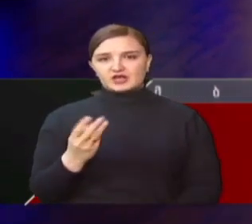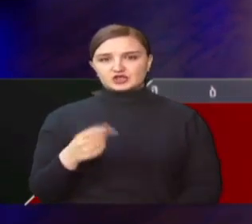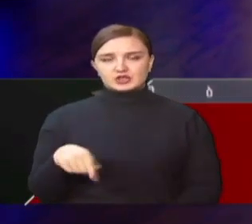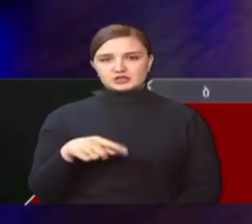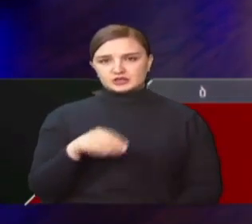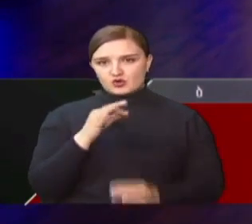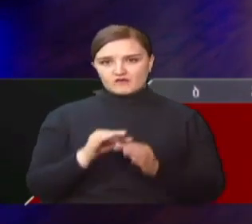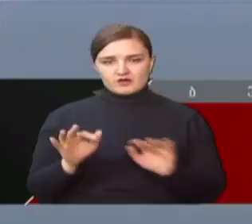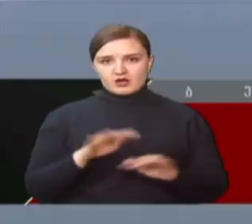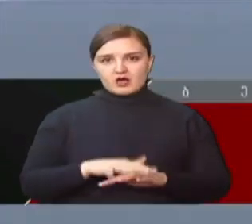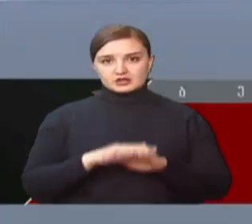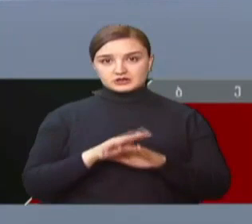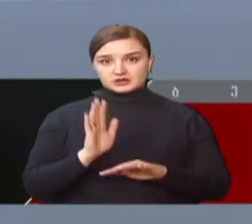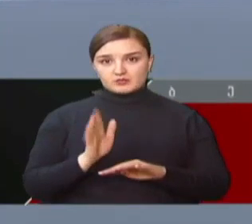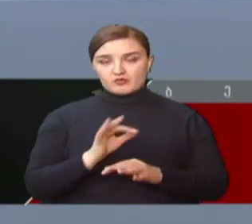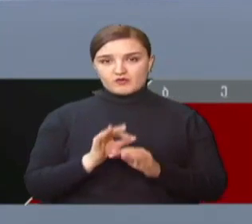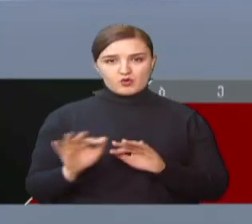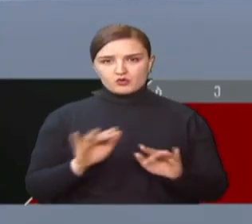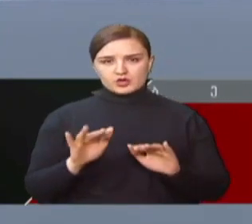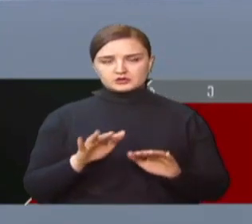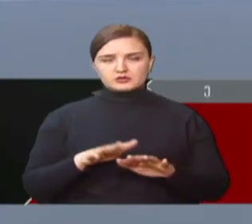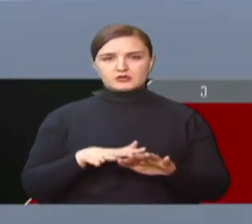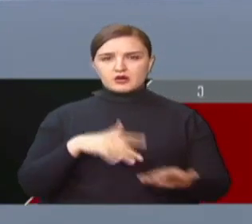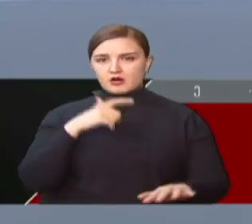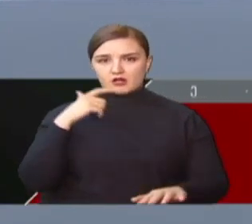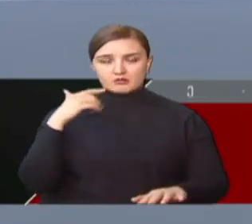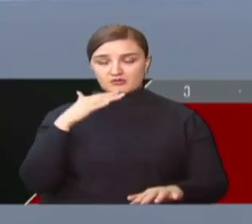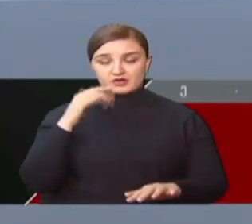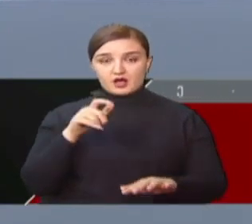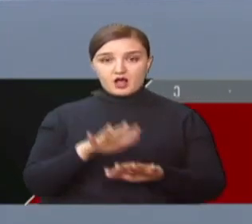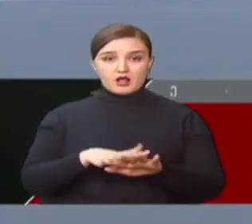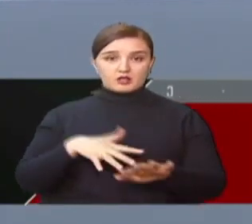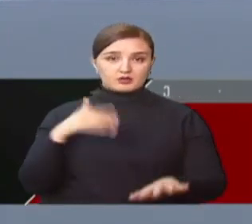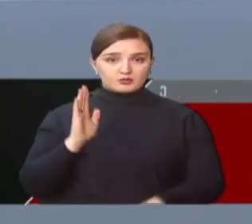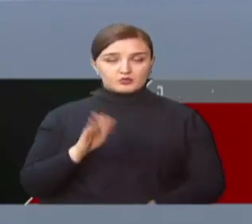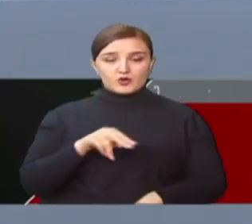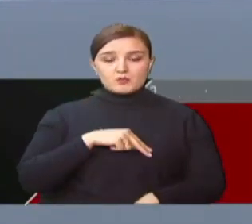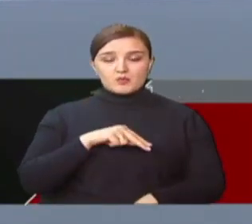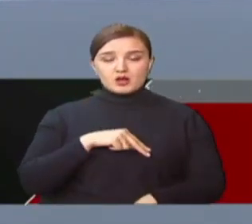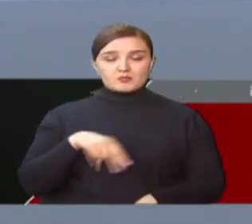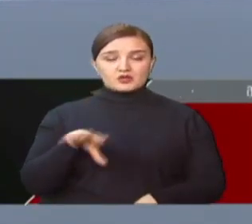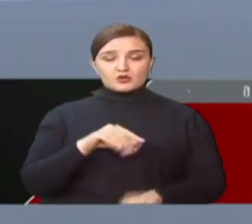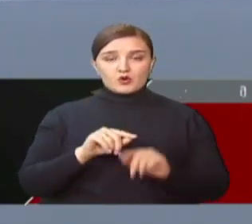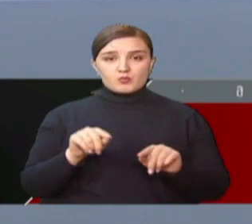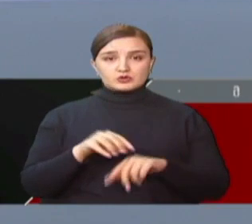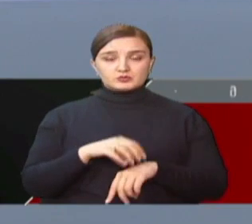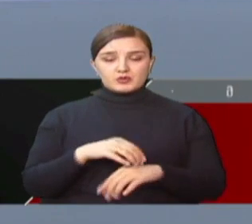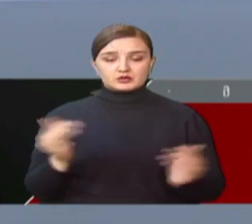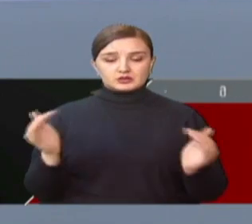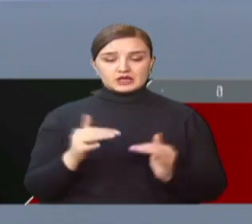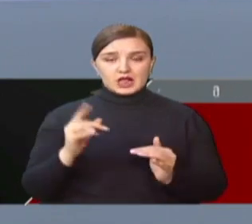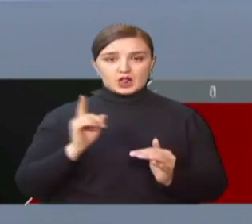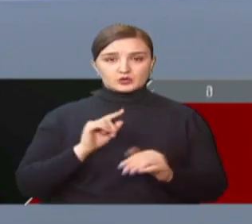ორგანიზებული აქცია იგეგმება. ორგანიზატორები მასშტაბურ გამოსვლას აანონსებენ და პარლამენტის წინ ყველა ოპოზიციურ პარტიას ელოდებიან, თუმცა